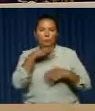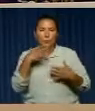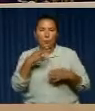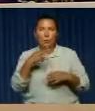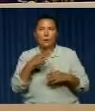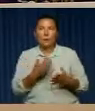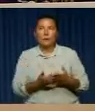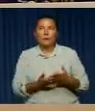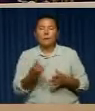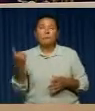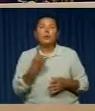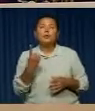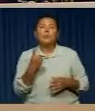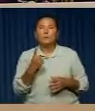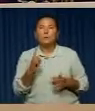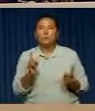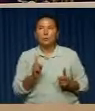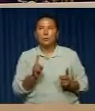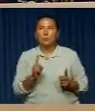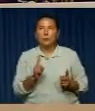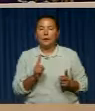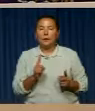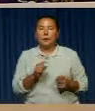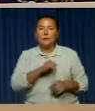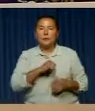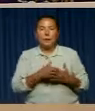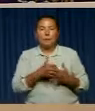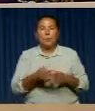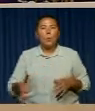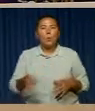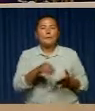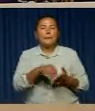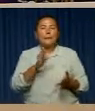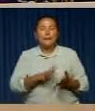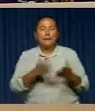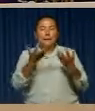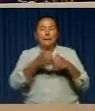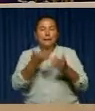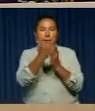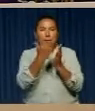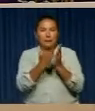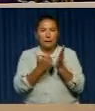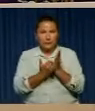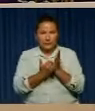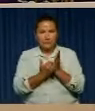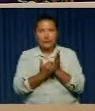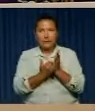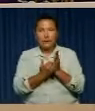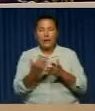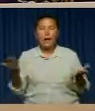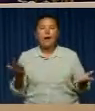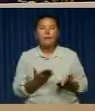бөлемін. Біріншіден, мен жалпы осы облысқа тіркелген статистика мен жеке өзім отырмын. Мен